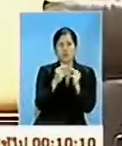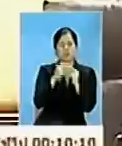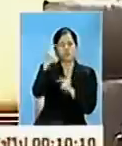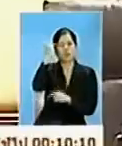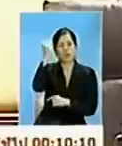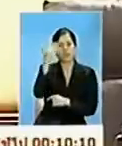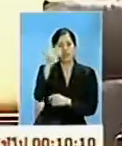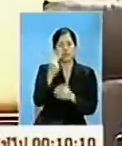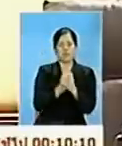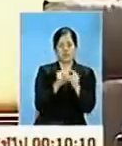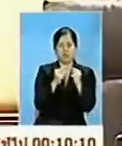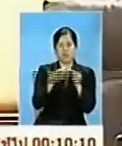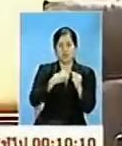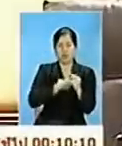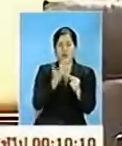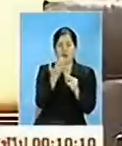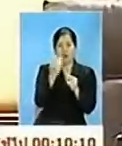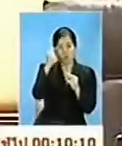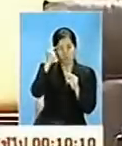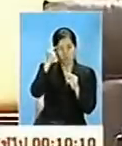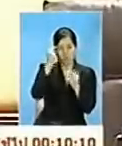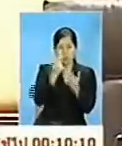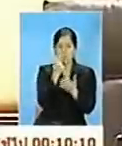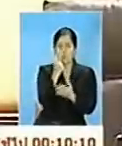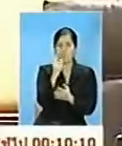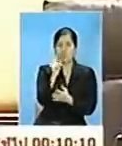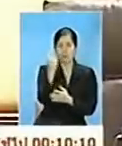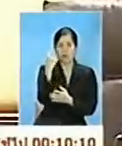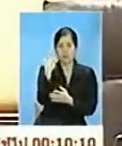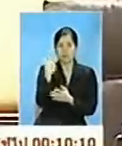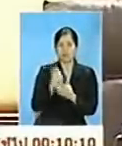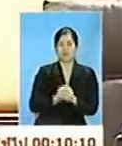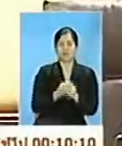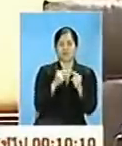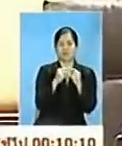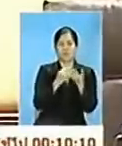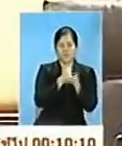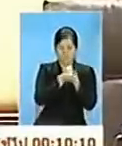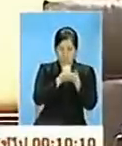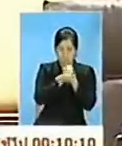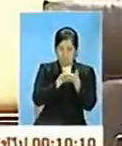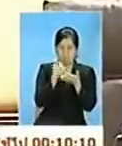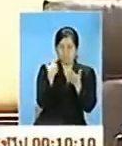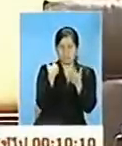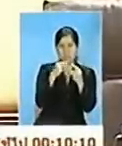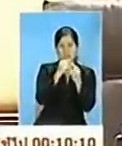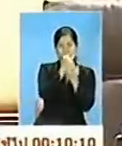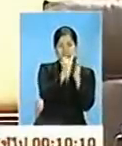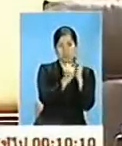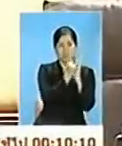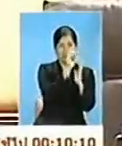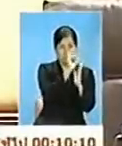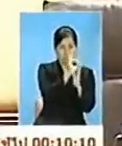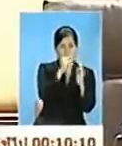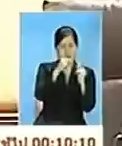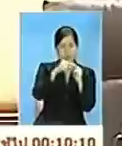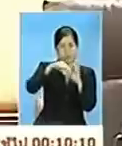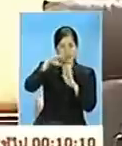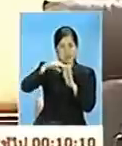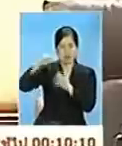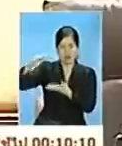านี้ยาเสพติดเข้ามา8จังหวัดภาคเหนือประมาณ